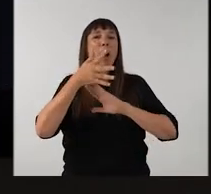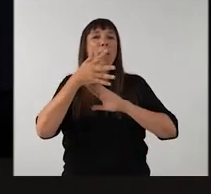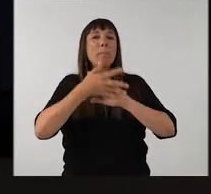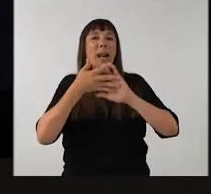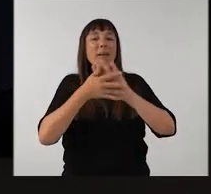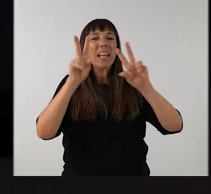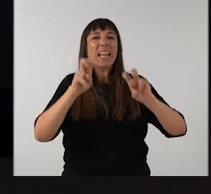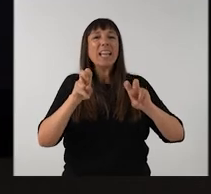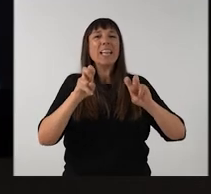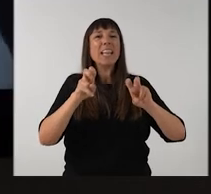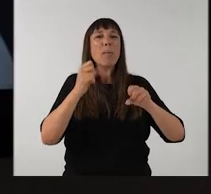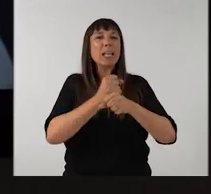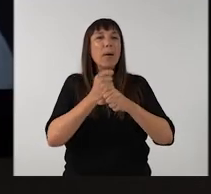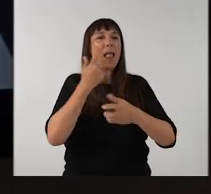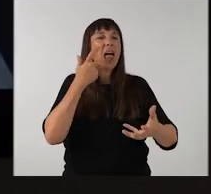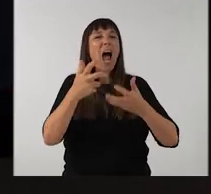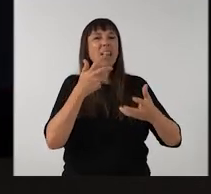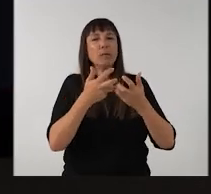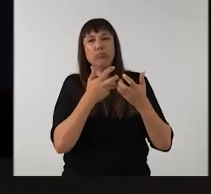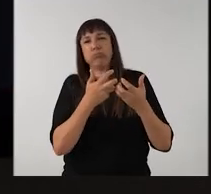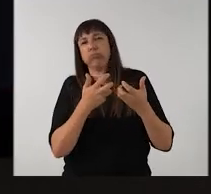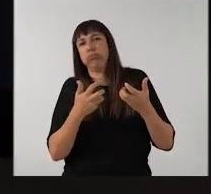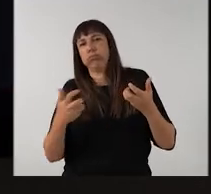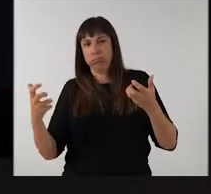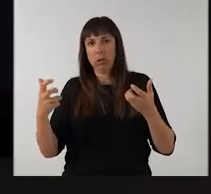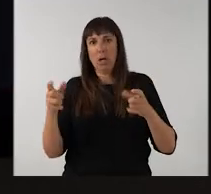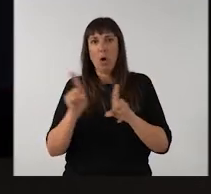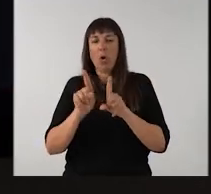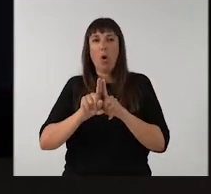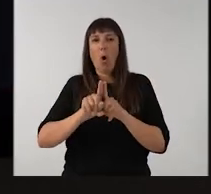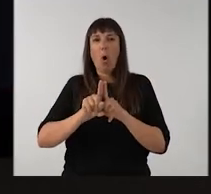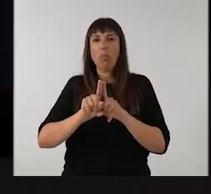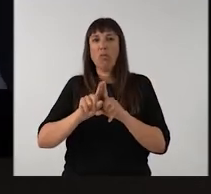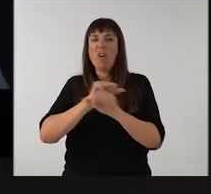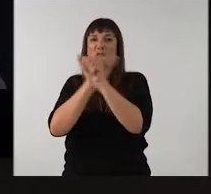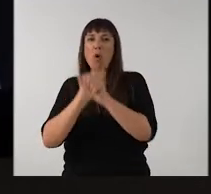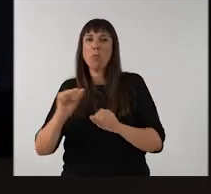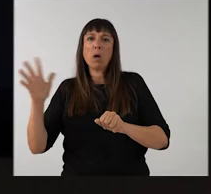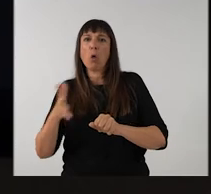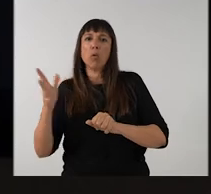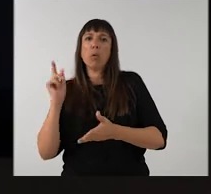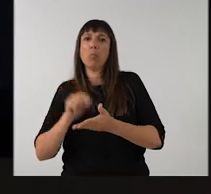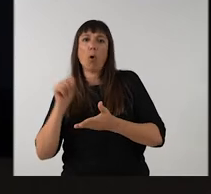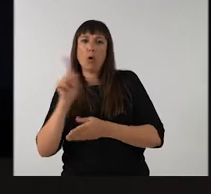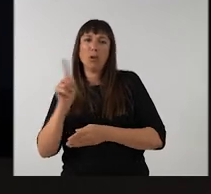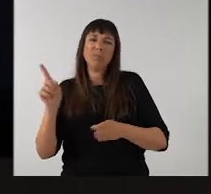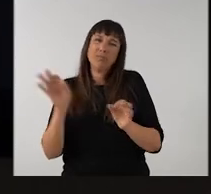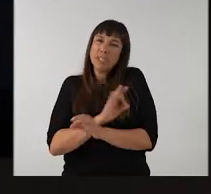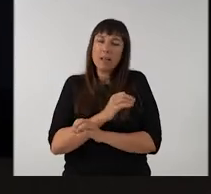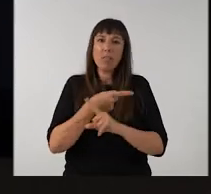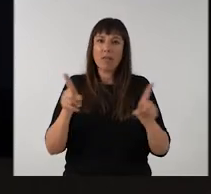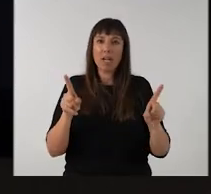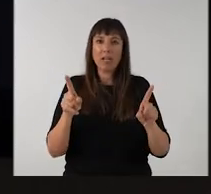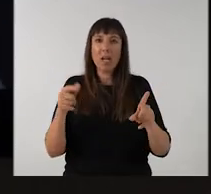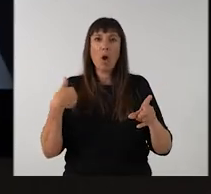Dels treballs en art, que no tenen la rapidesa d'altres formes de producció, no? I de sobte, doncs, aquestes